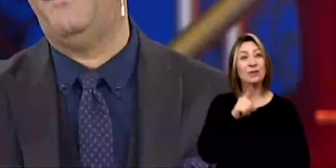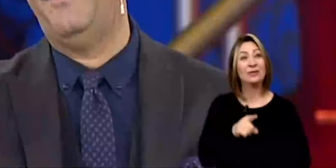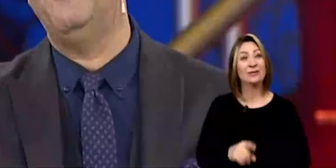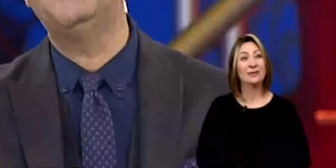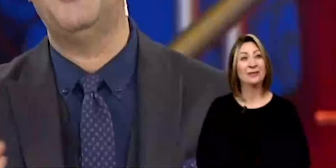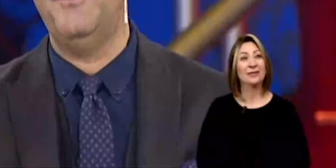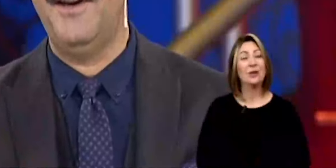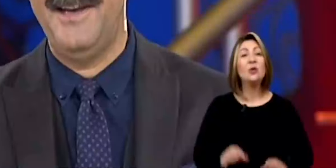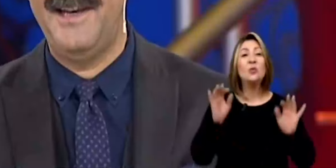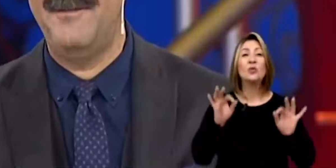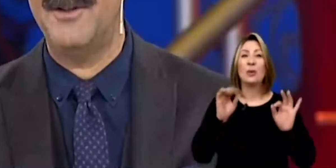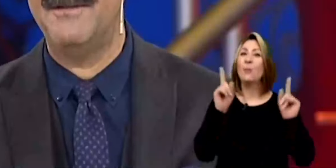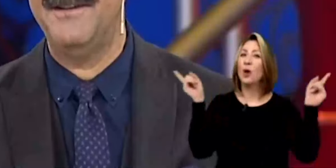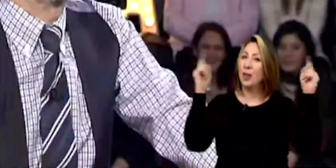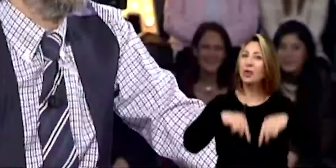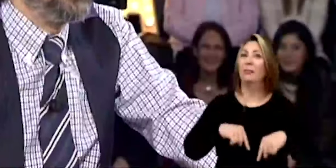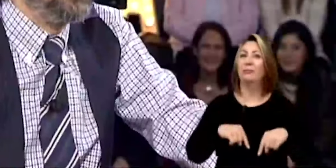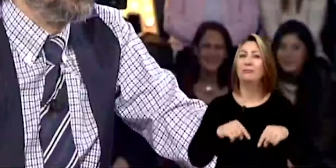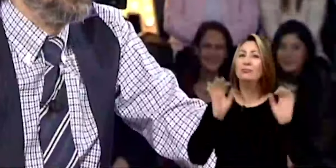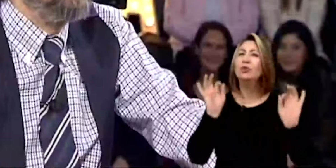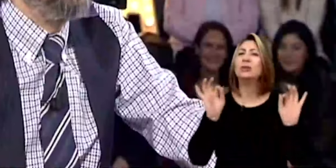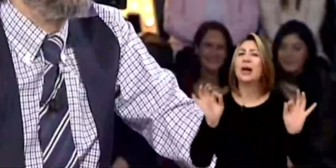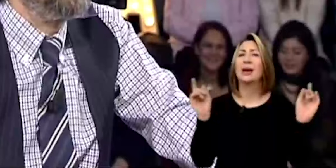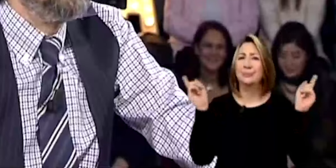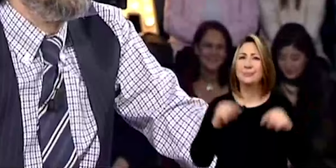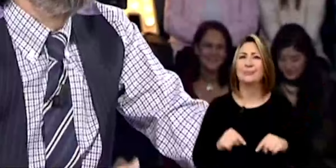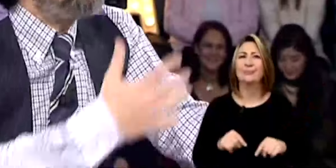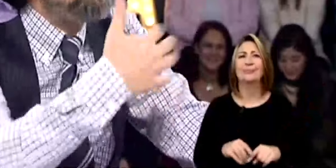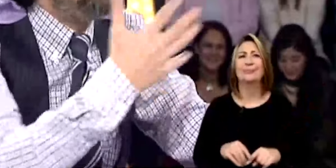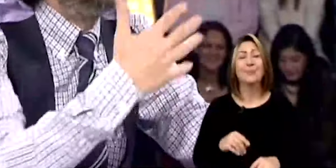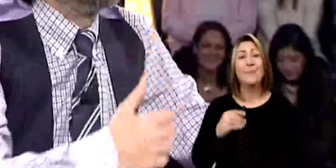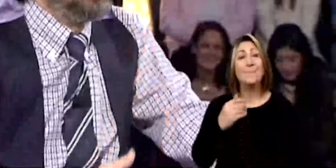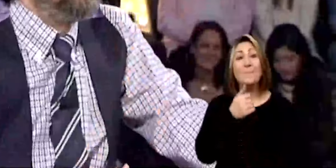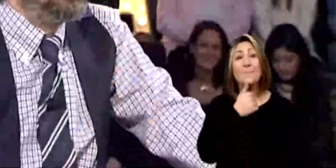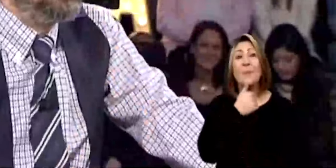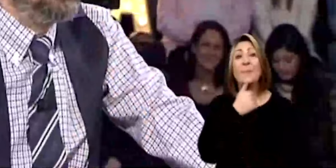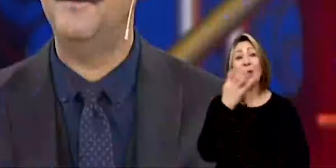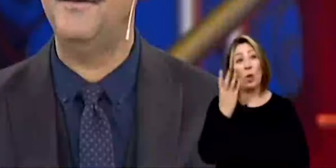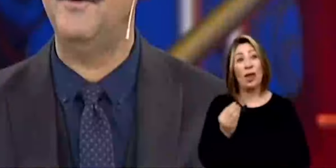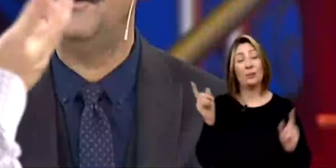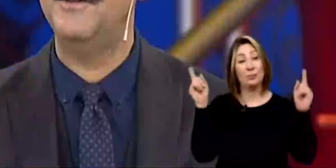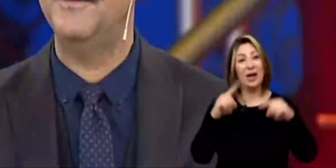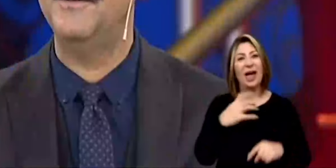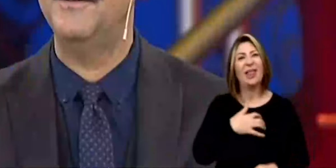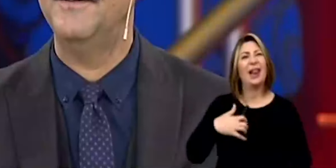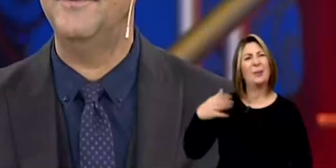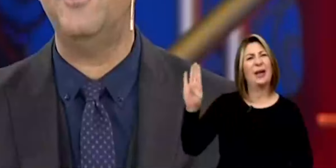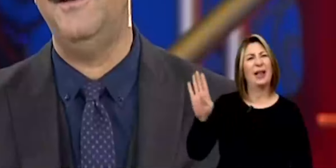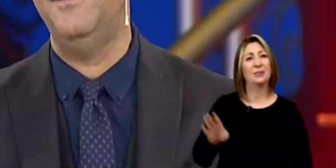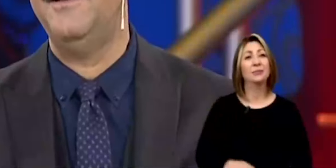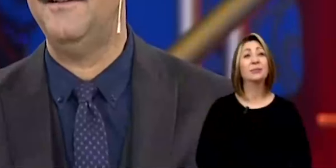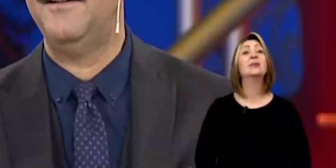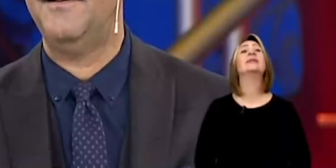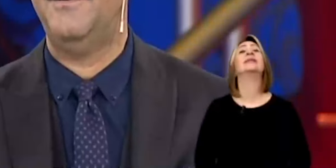söylüyorum sürekli. Ya mutlaka bir araya gelelim o zaman. Mutlaka bir araya evet, gelelim. Vallahi gerçekten. Babalar olarak bir araya gelelim. Tabii. Anneleri bırakalım.